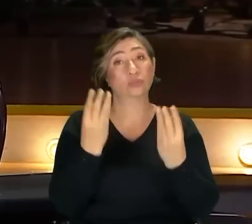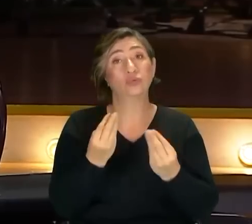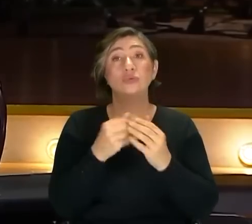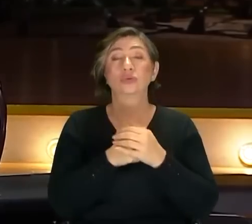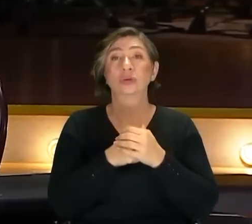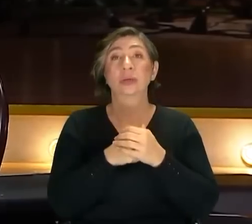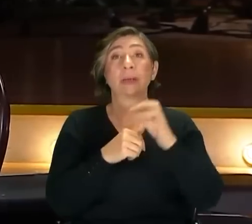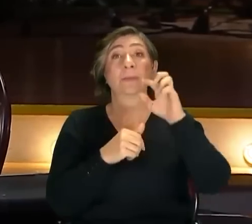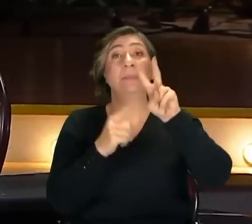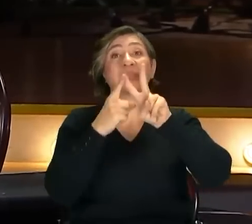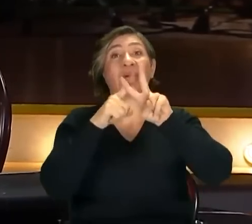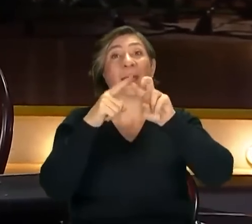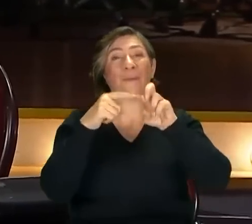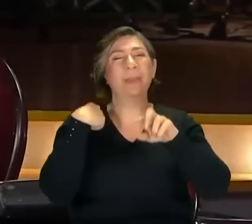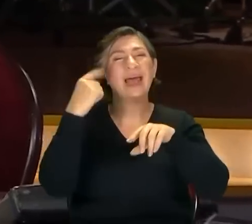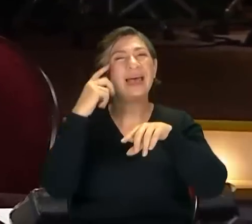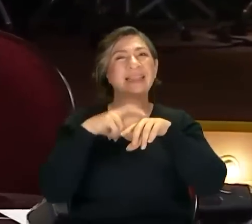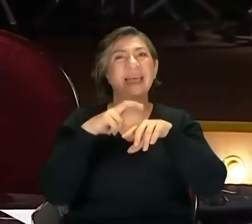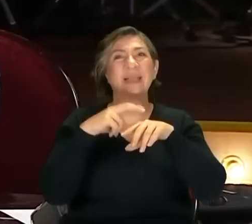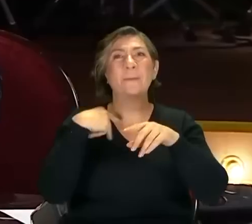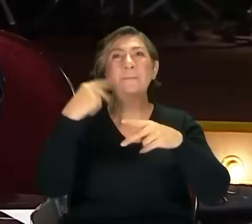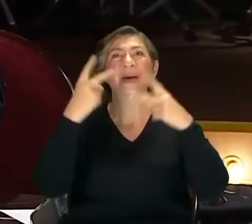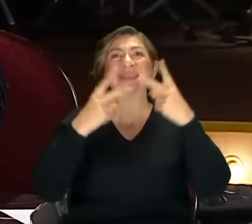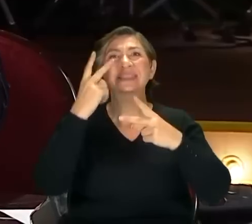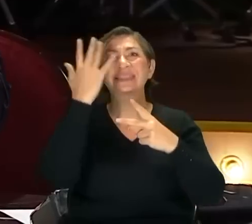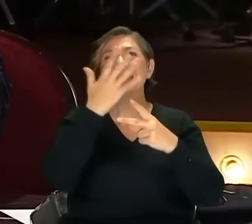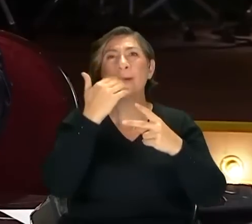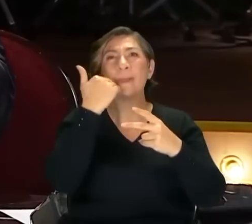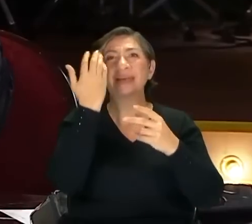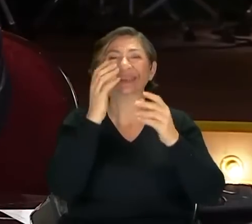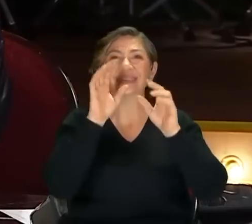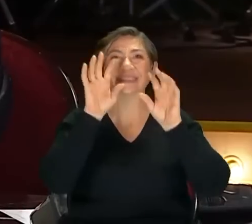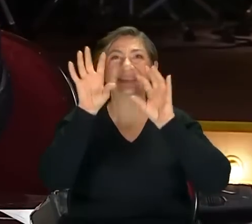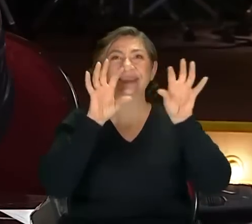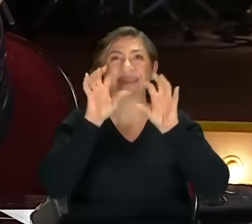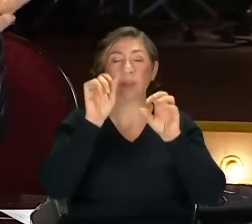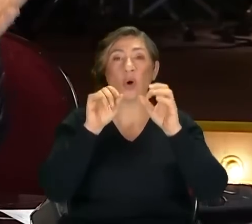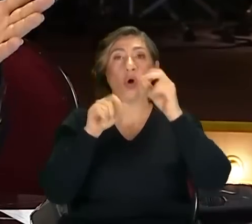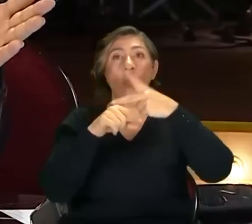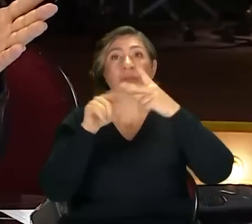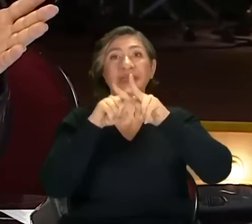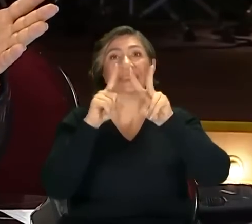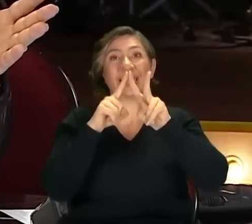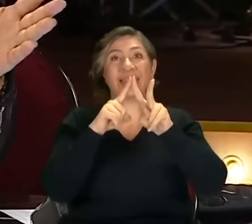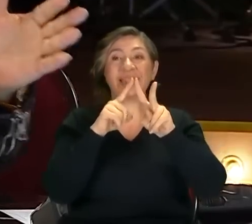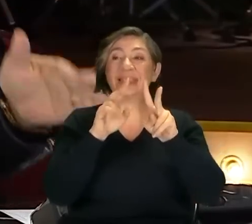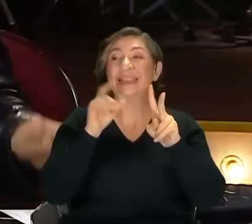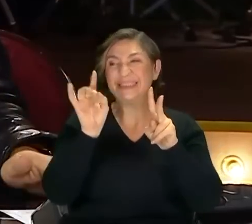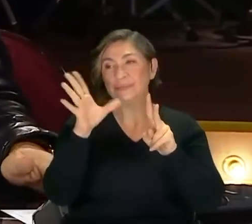ediyorum. Pınar bana hatırlat. Ben bazı siyah beyaz sahneler çekeceğim. Ozan'ın yerine yerleştirmesi